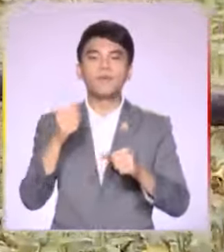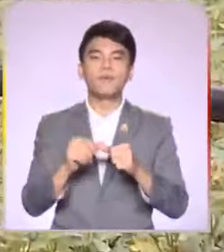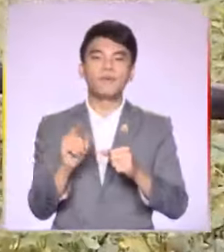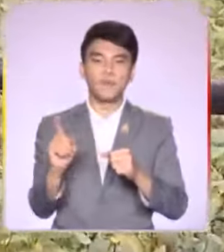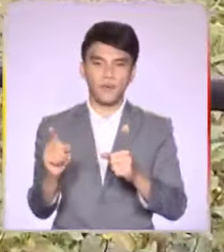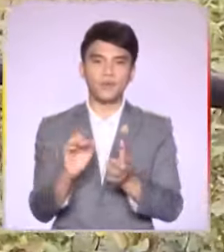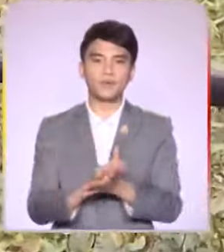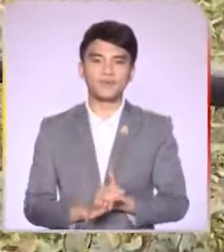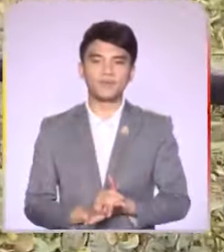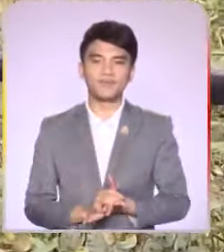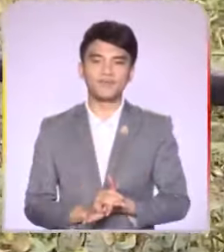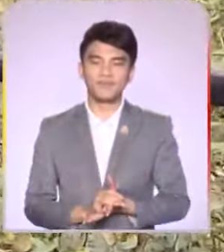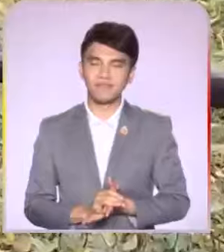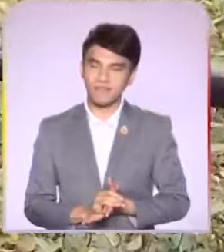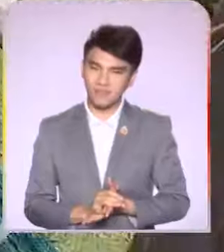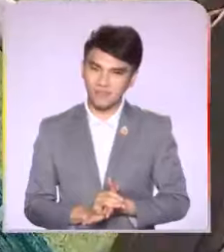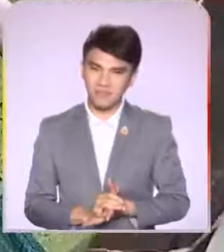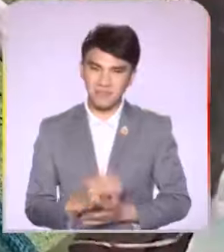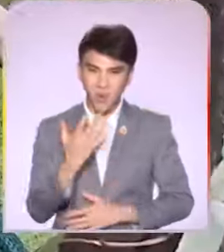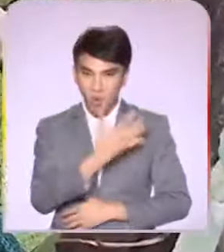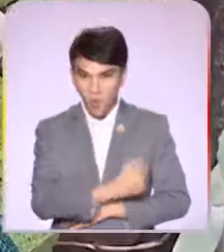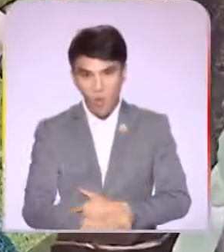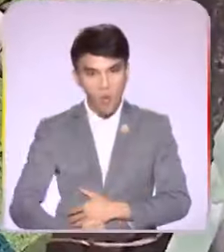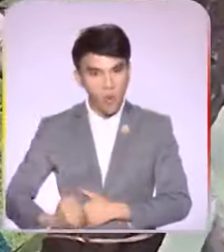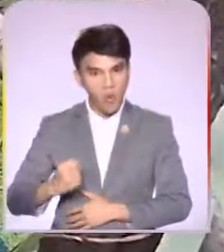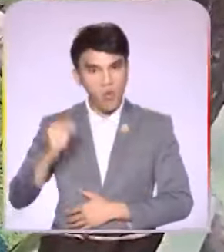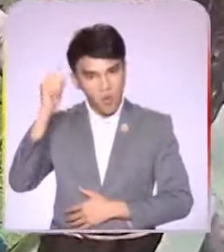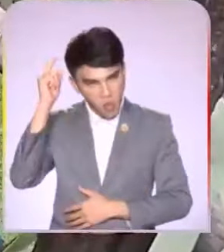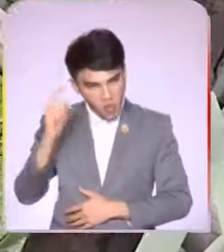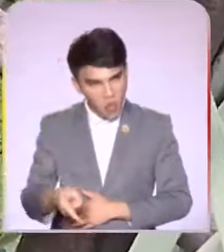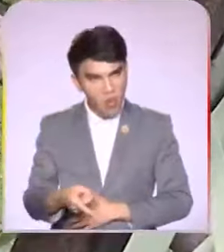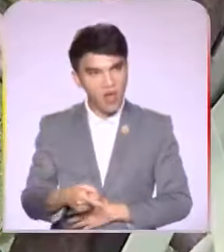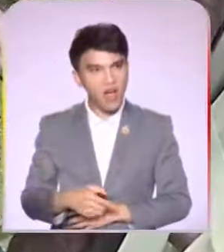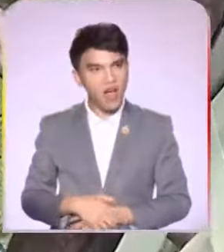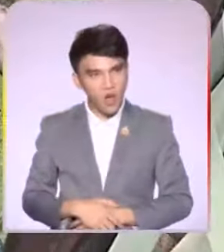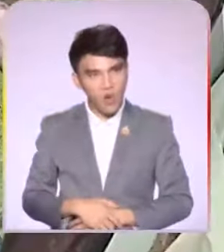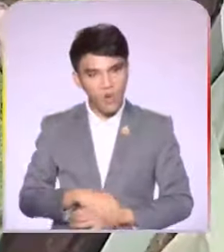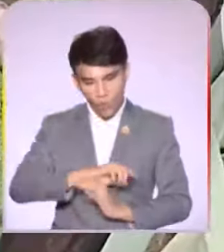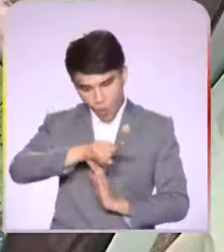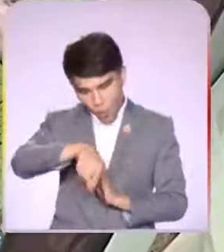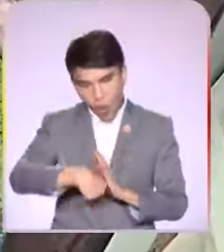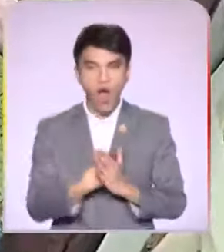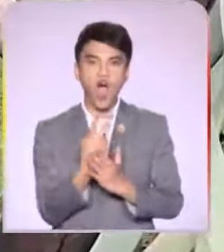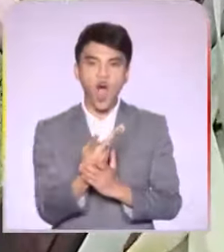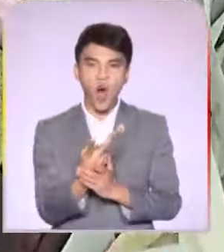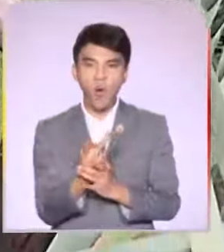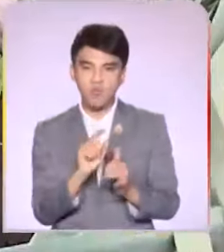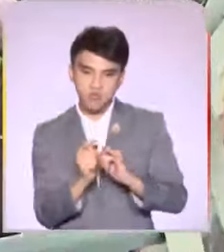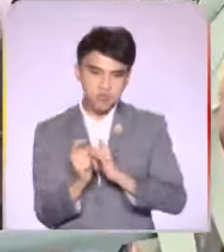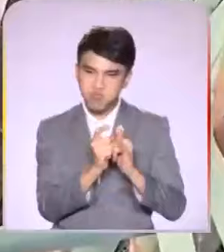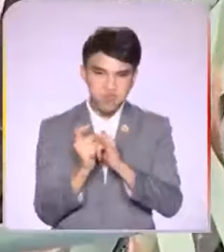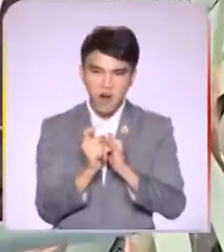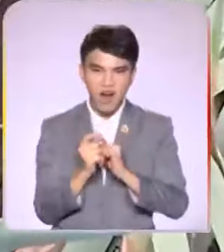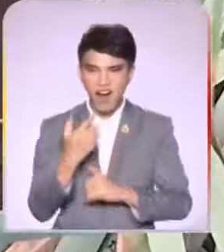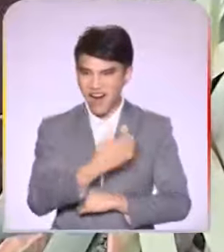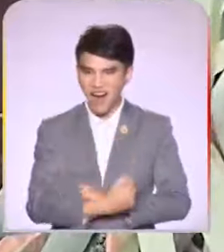กแถวนี้ก็ได้ค่ะ ต้องบอกคุณป้าแข็งแรงจริงๆนะฮะรัดมาฟัดกับมัน2ชั่วโมงกว่าพี่ป้าต้องแข็งแร